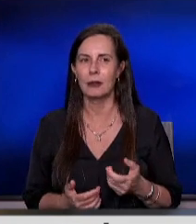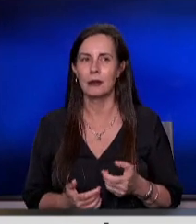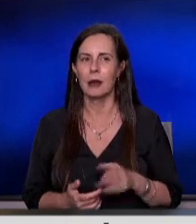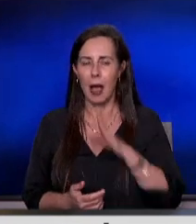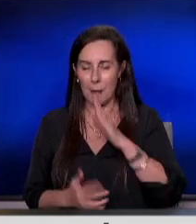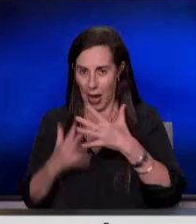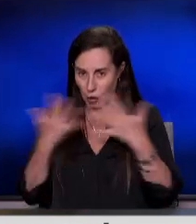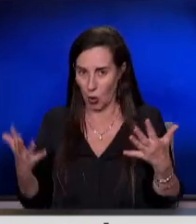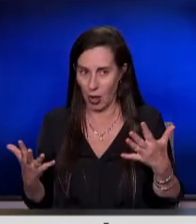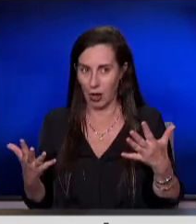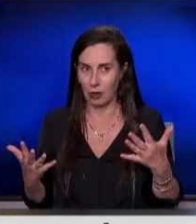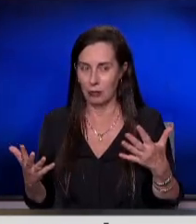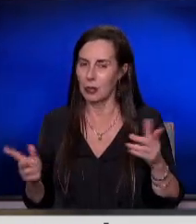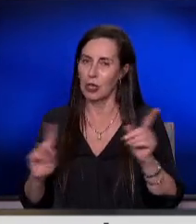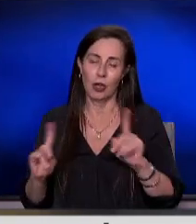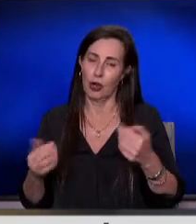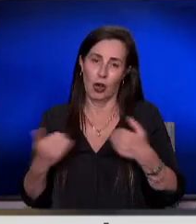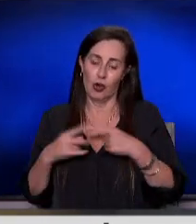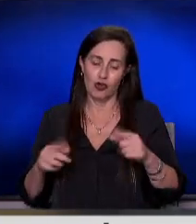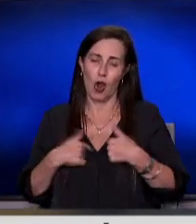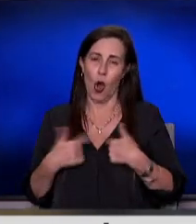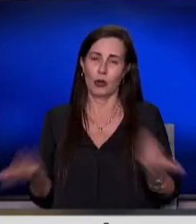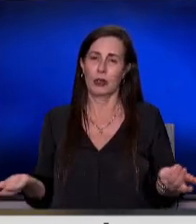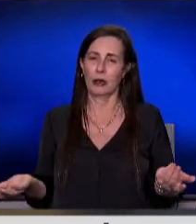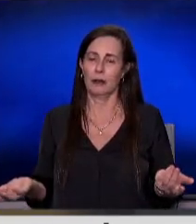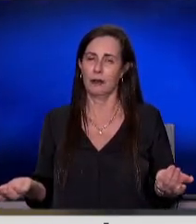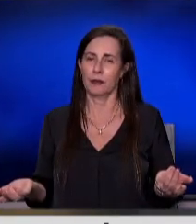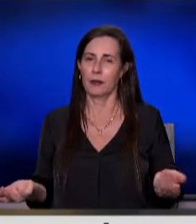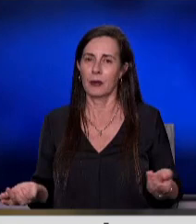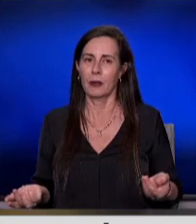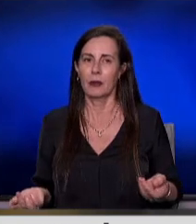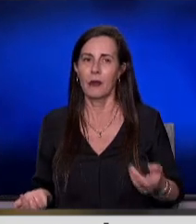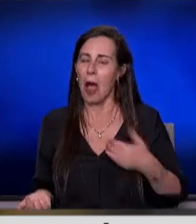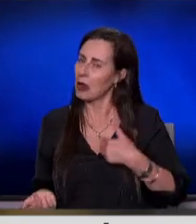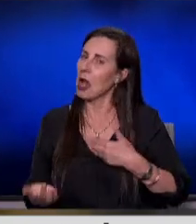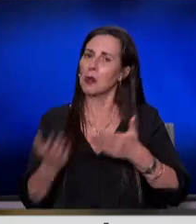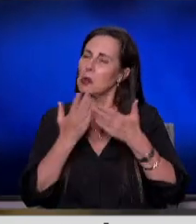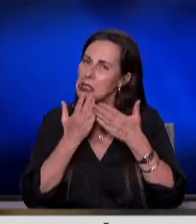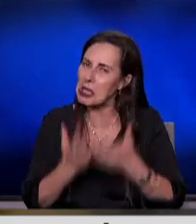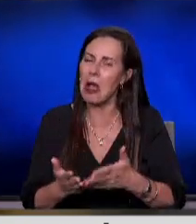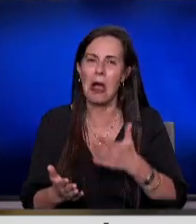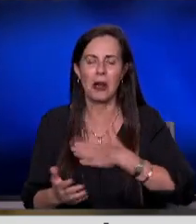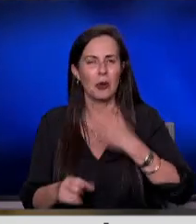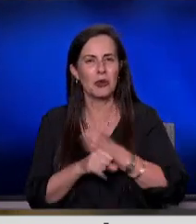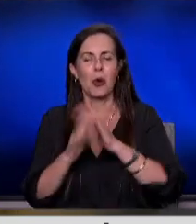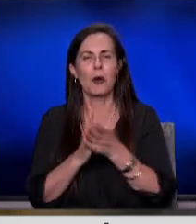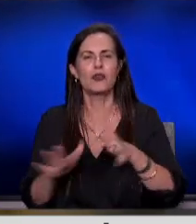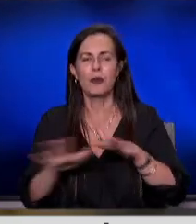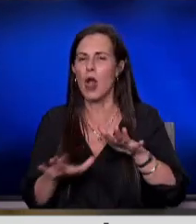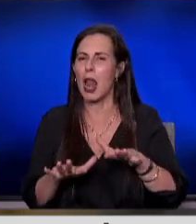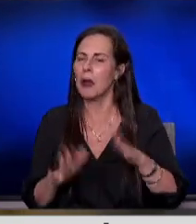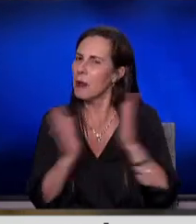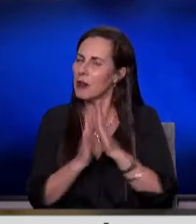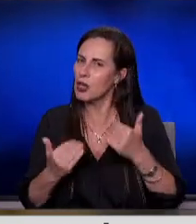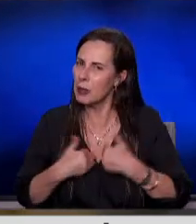הבעיה הגדולה היא לא לפתחי. אנחנו נסייע, אנחנו נעשה כל מה שממשלת ישראל